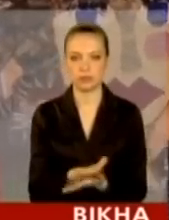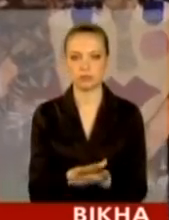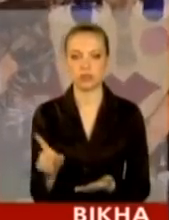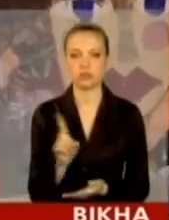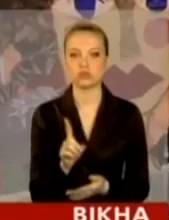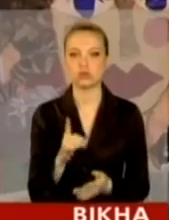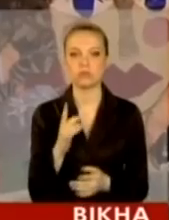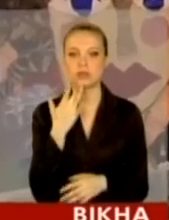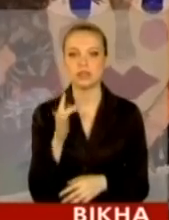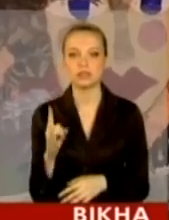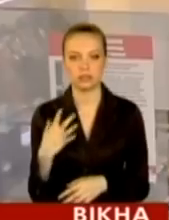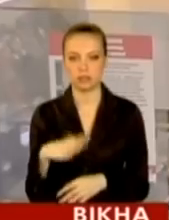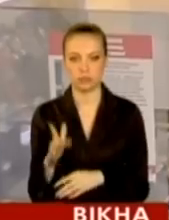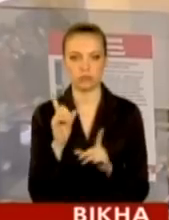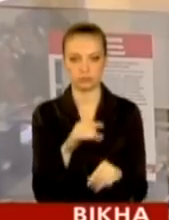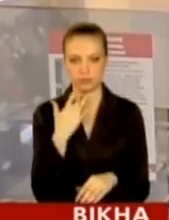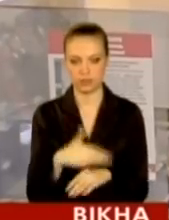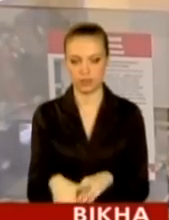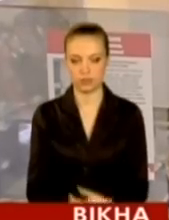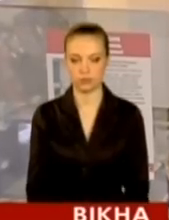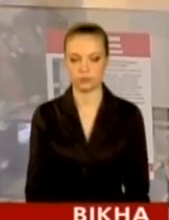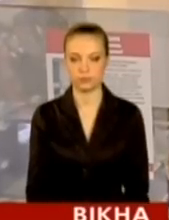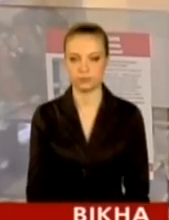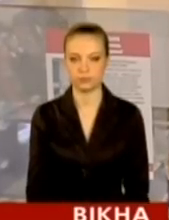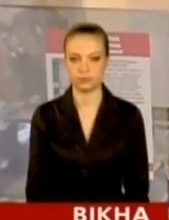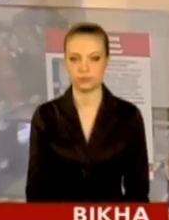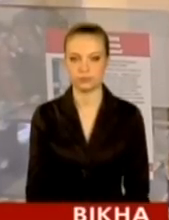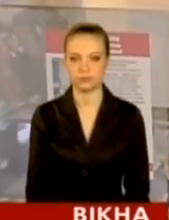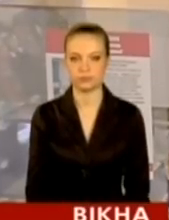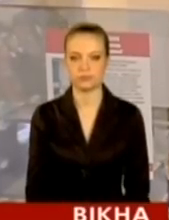їздити діткам за границю. Юлія Янчар, Віталій Саприкін, програма «Вікна», СТБ.